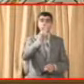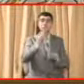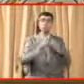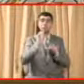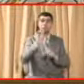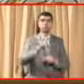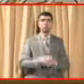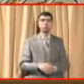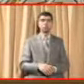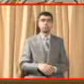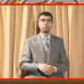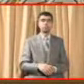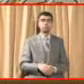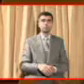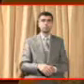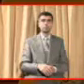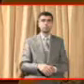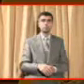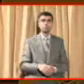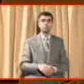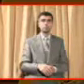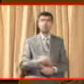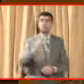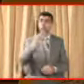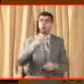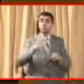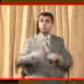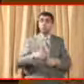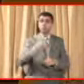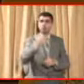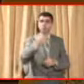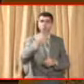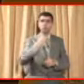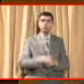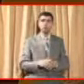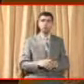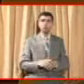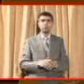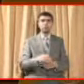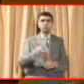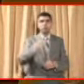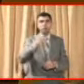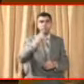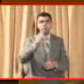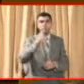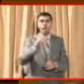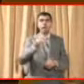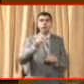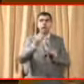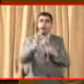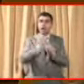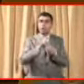النائب المحترم. شكرا سيد الوزير. الحقيقة سيد الوزير، لا نشك في المجهودات التي تبذلها